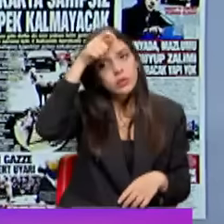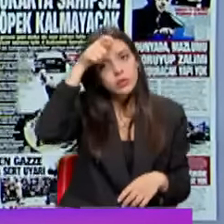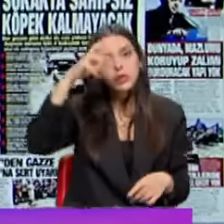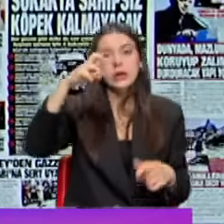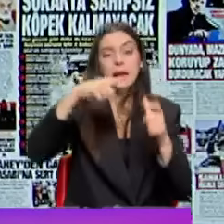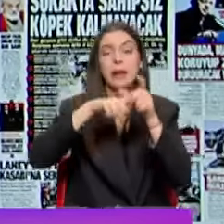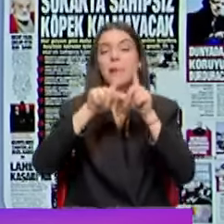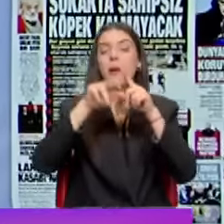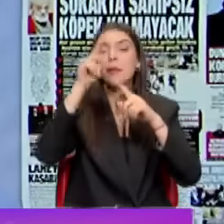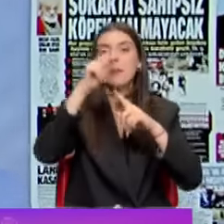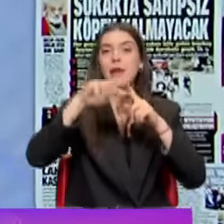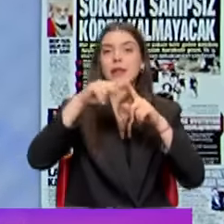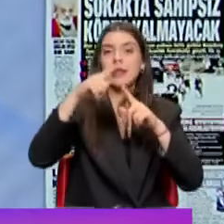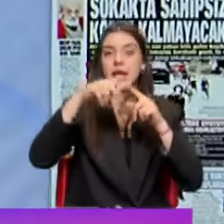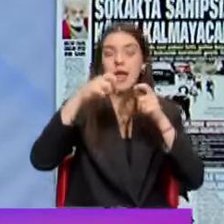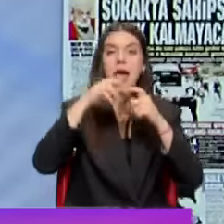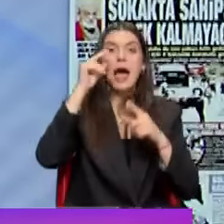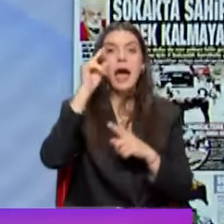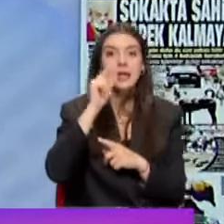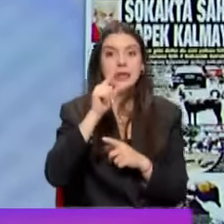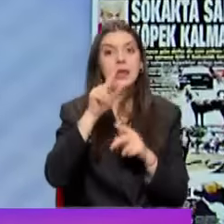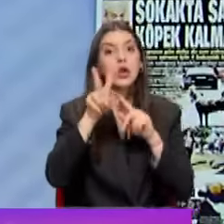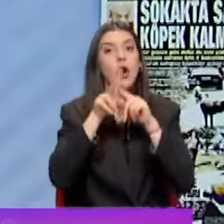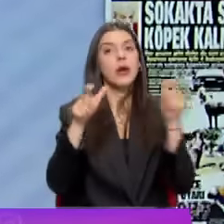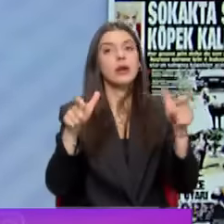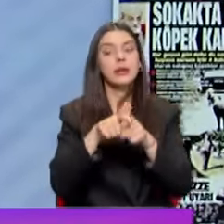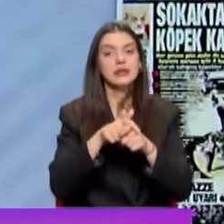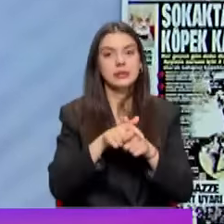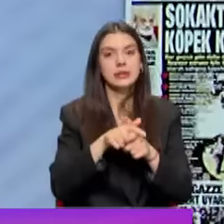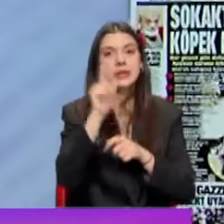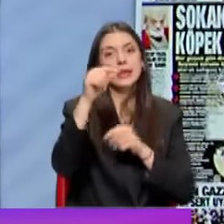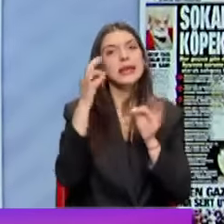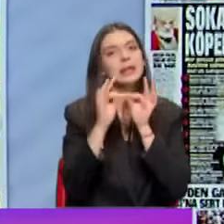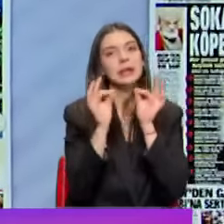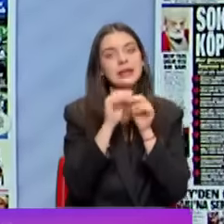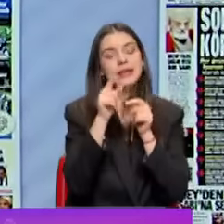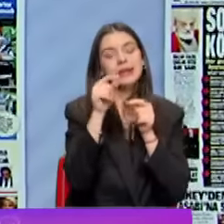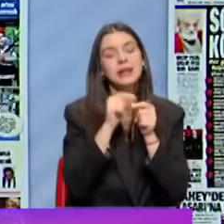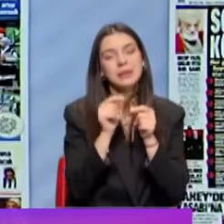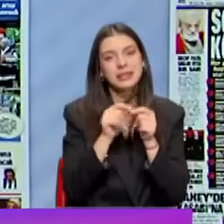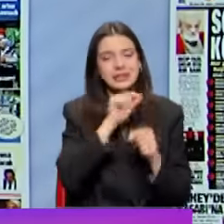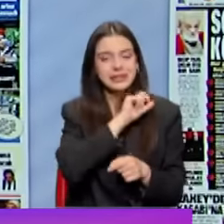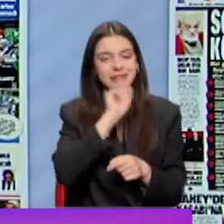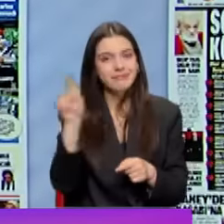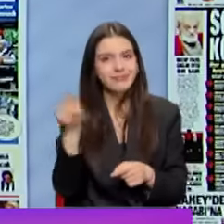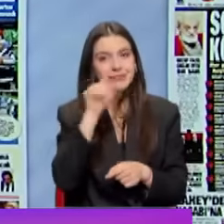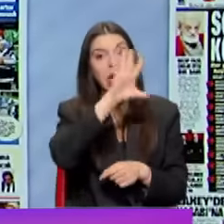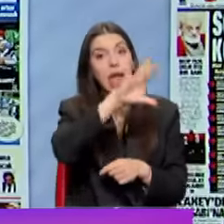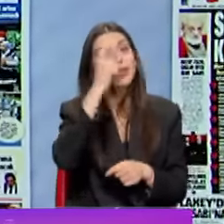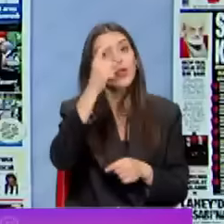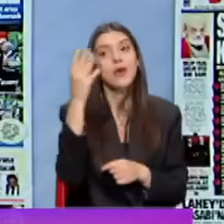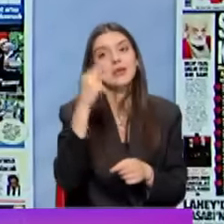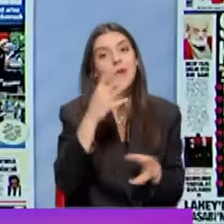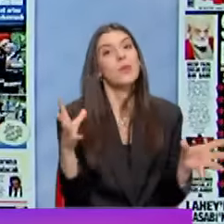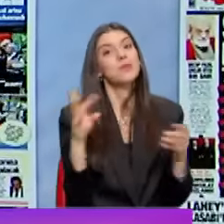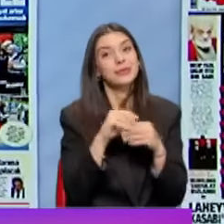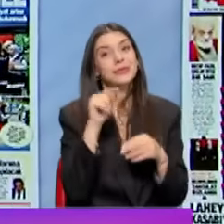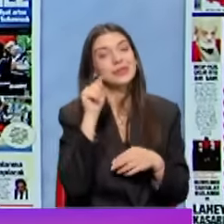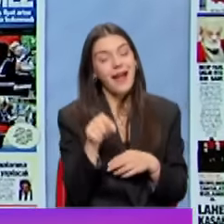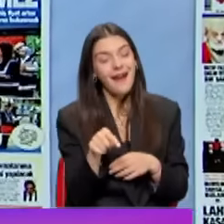Kongresi Kuzey Kıbrıs Türkiye Türk Cumhuriyeti'nde Lefkoşa'da gerçekleştirildi ve 59 kez bir araya